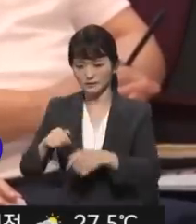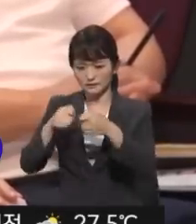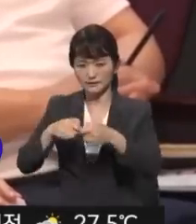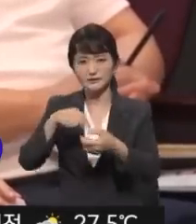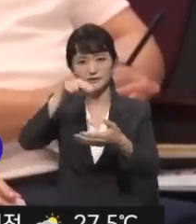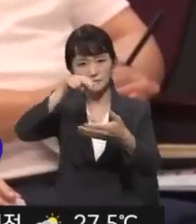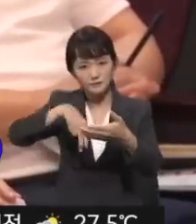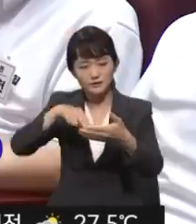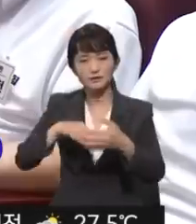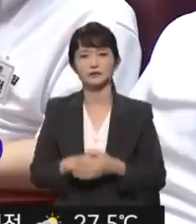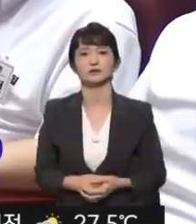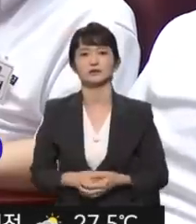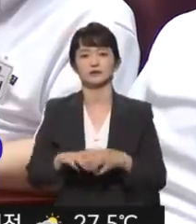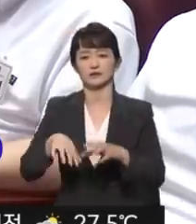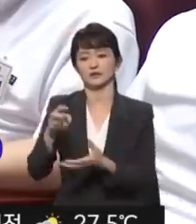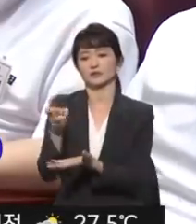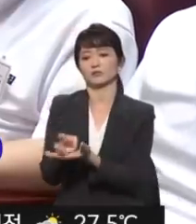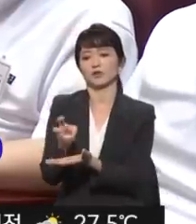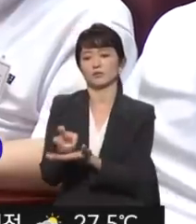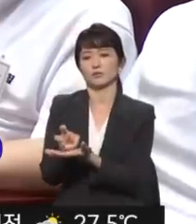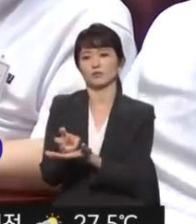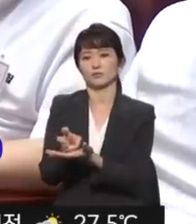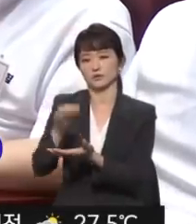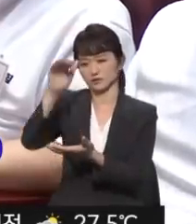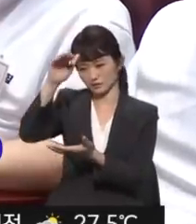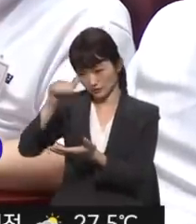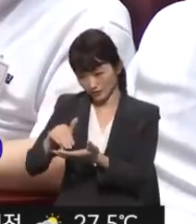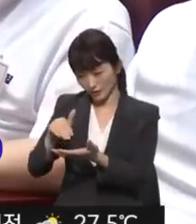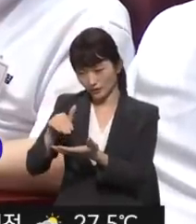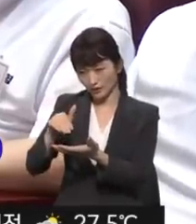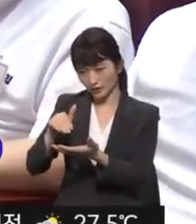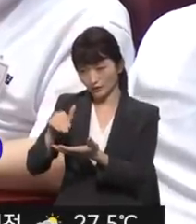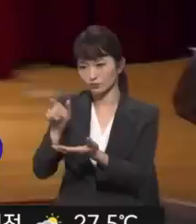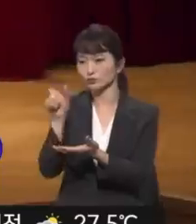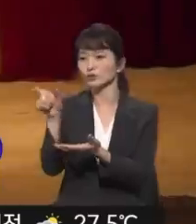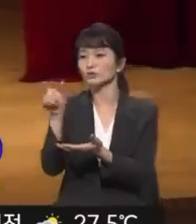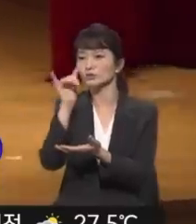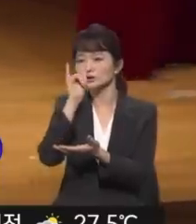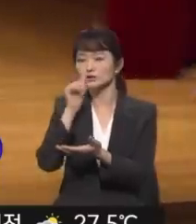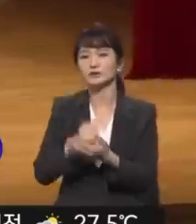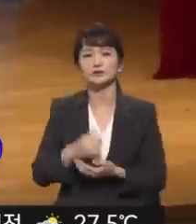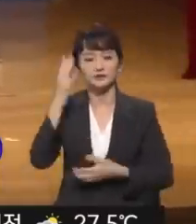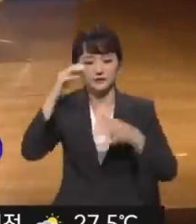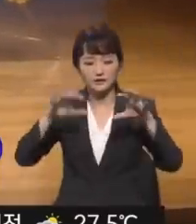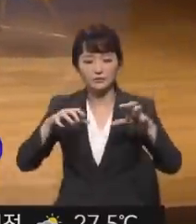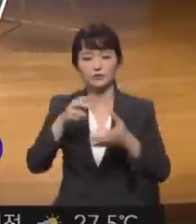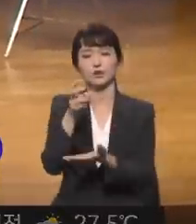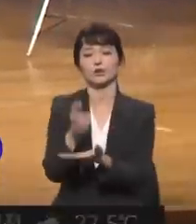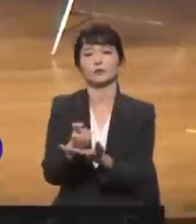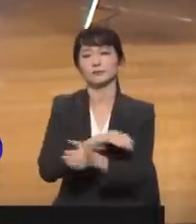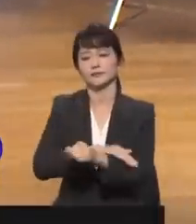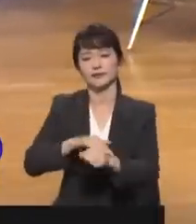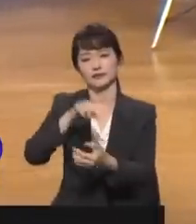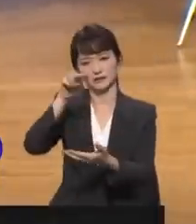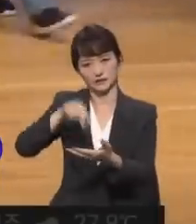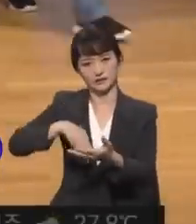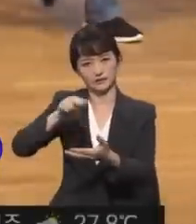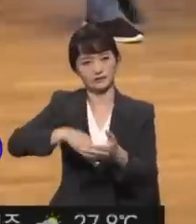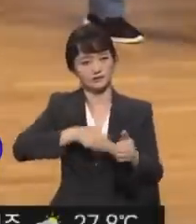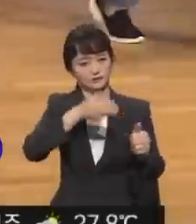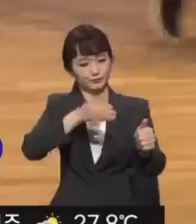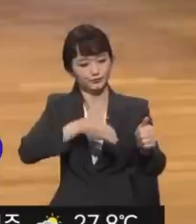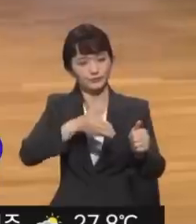또 헌법 전문 도 또한 법에 대해서도 그 인형을 많이 하고 있으니까요 우리 대한민국 헌법에 좀 읽어 보시기를 제가 좀